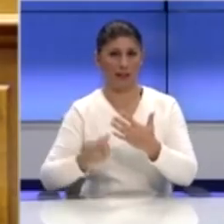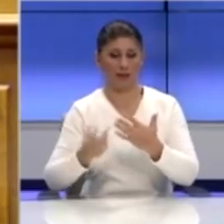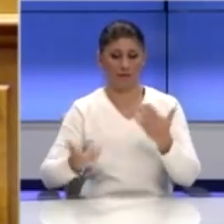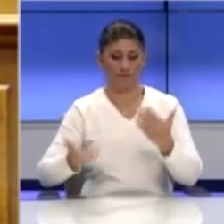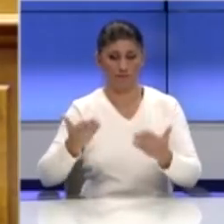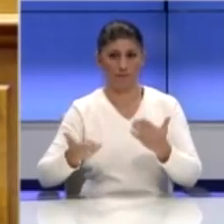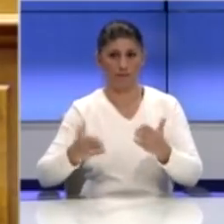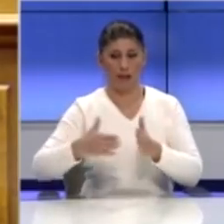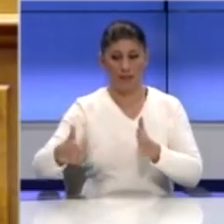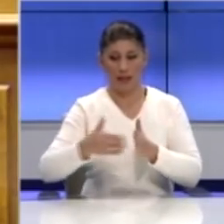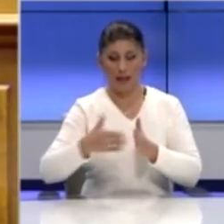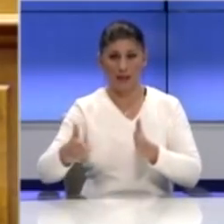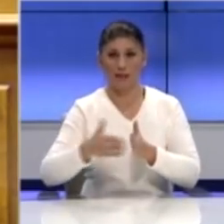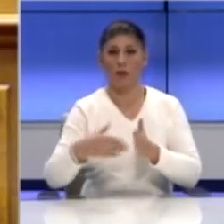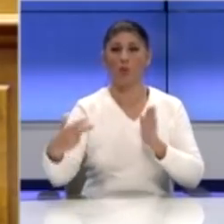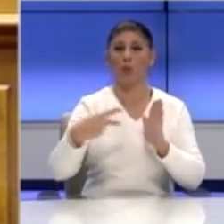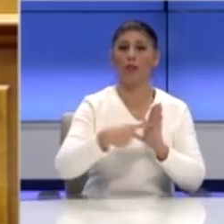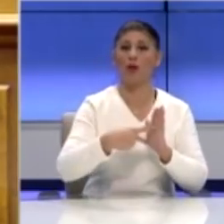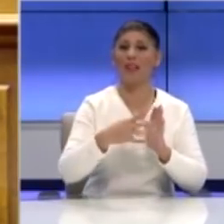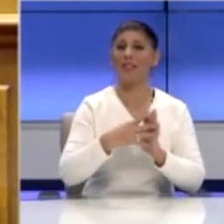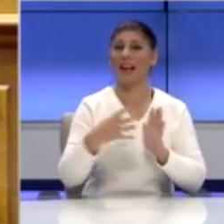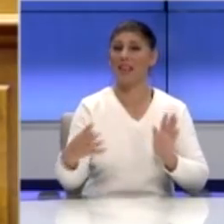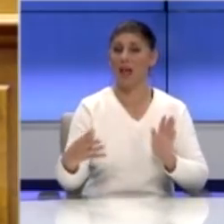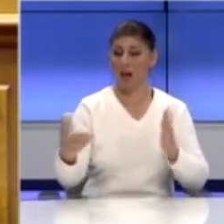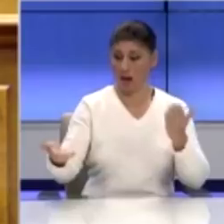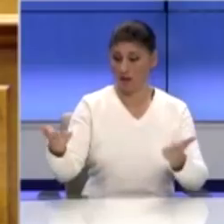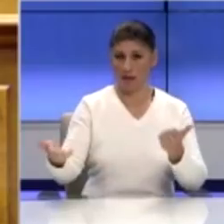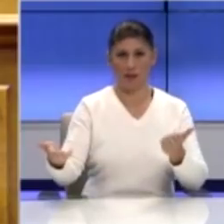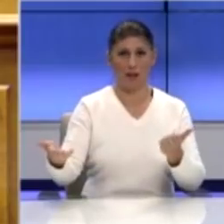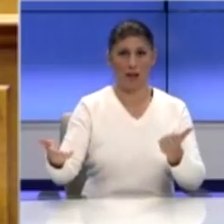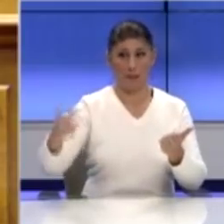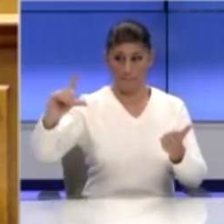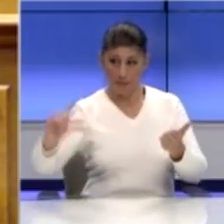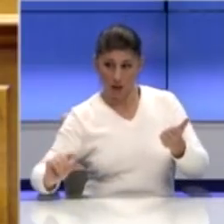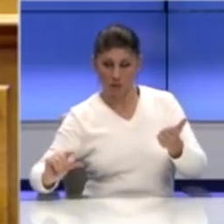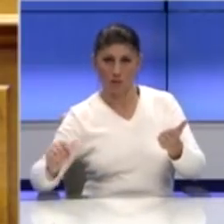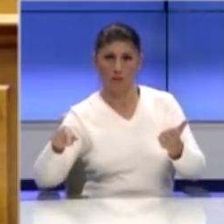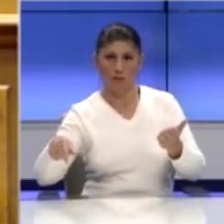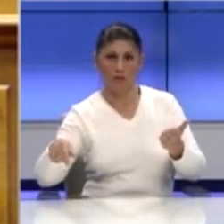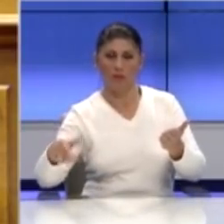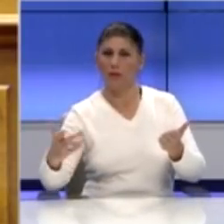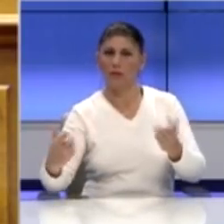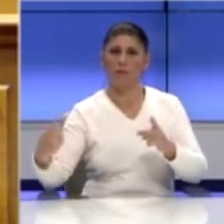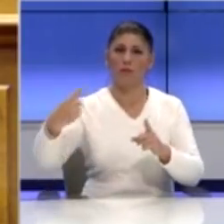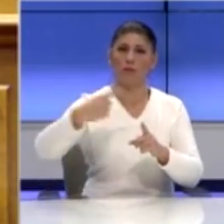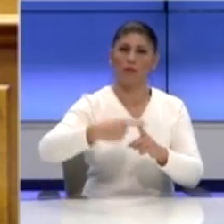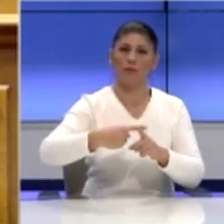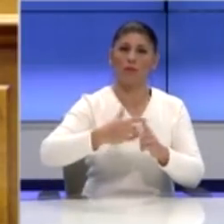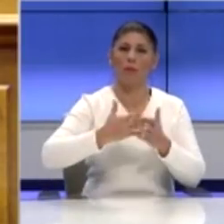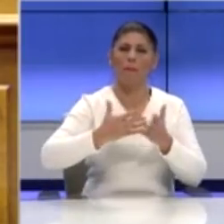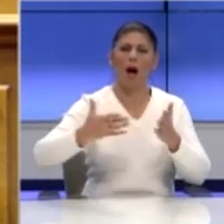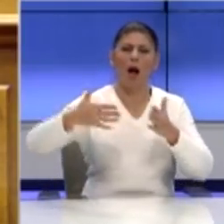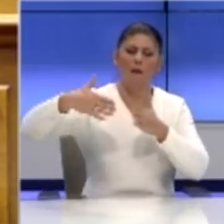σχέση με το αντίστοιχο διάστημα του 2019. Η μείωση αυτή έρχεται να προσθεθεί στη